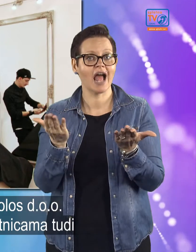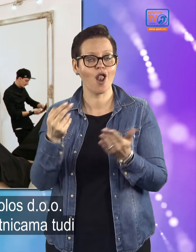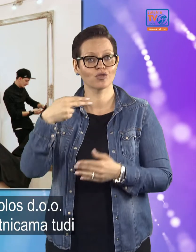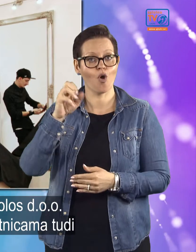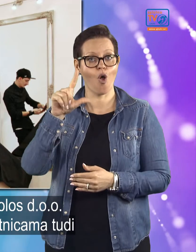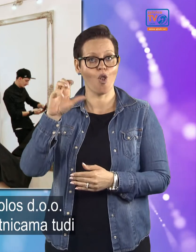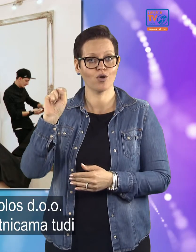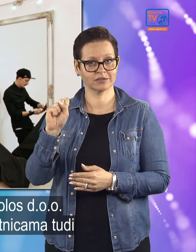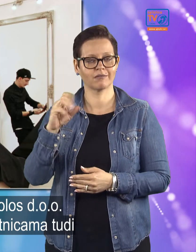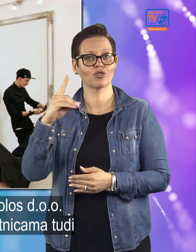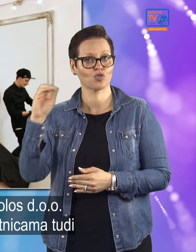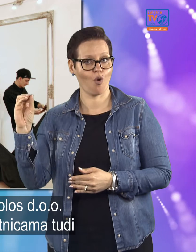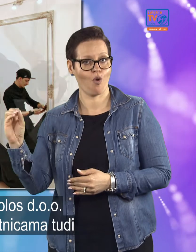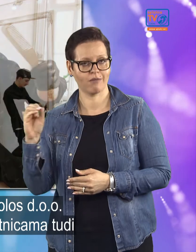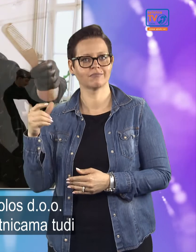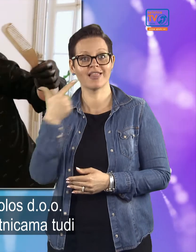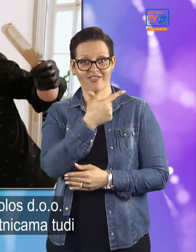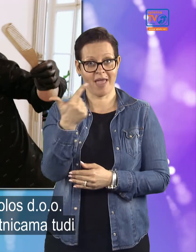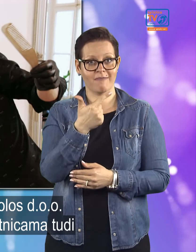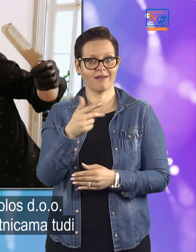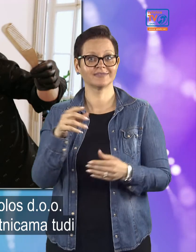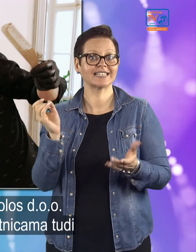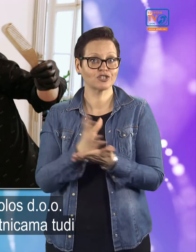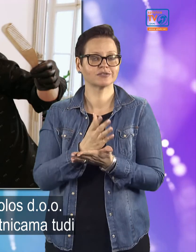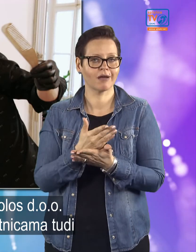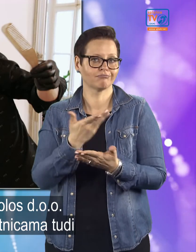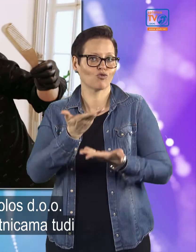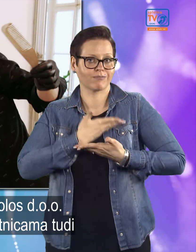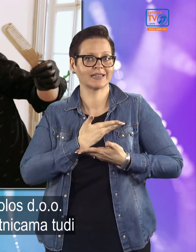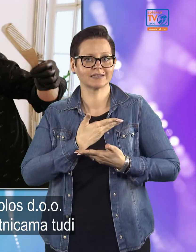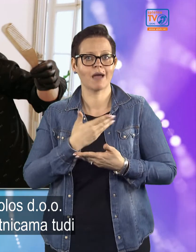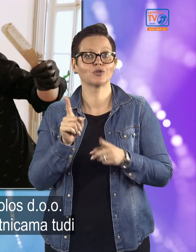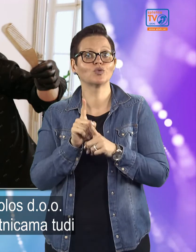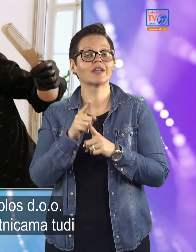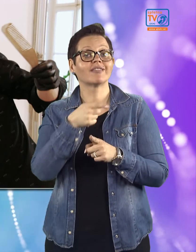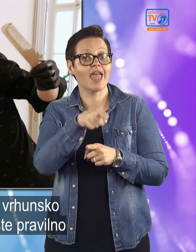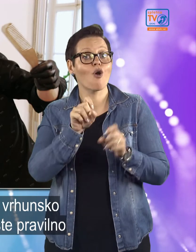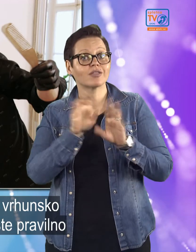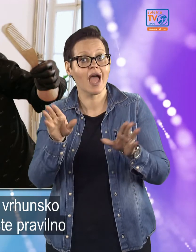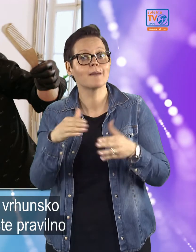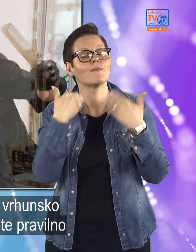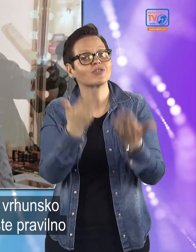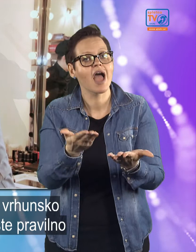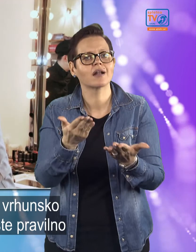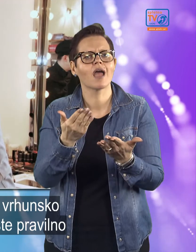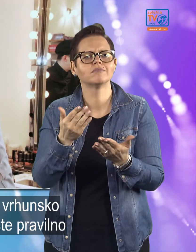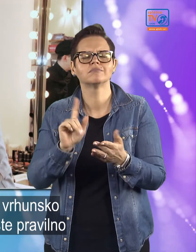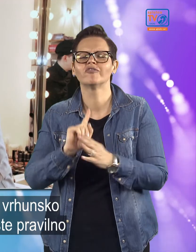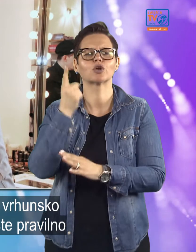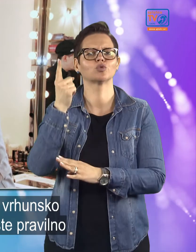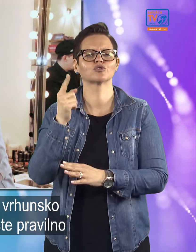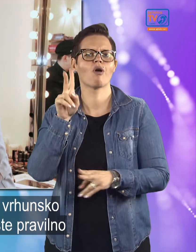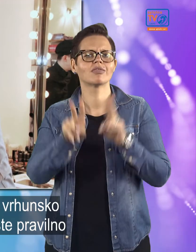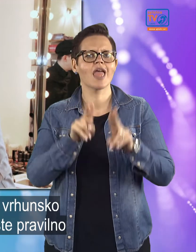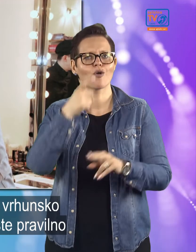Kozmetični salon Holos d.o.o. dvema srečnima dobitnicama tudi v tej oddaji podarja vrhunsko nego obraza,